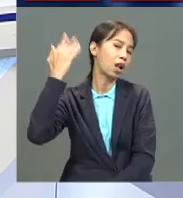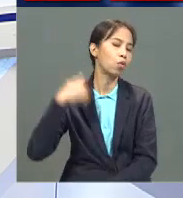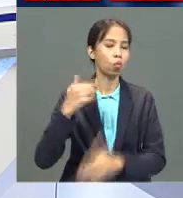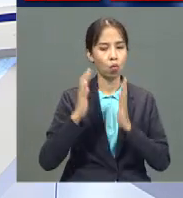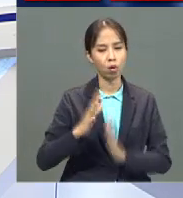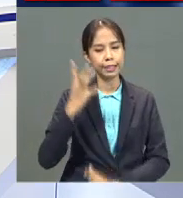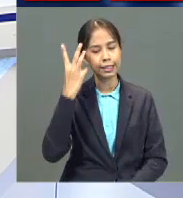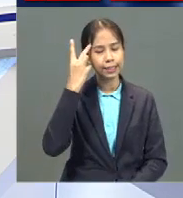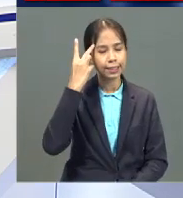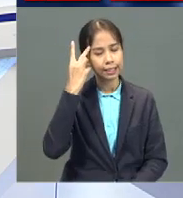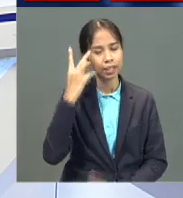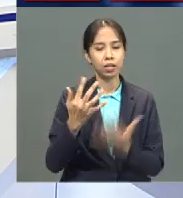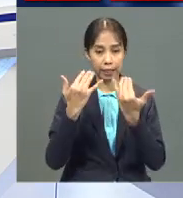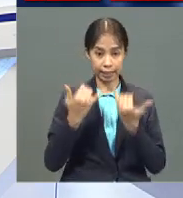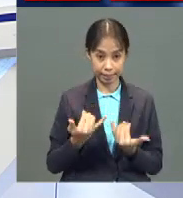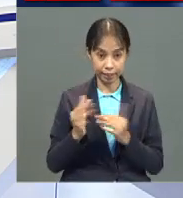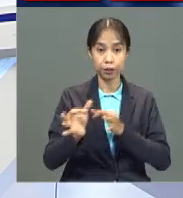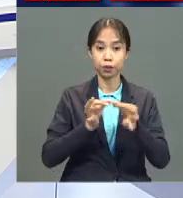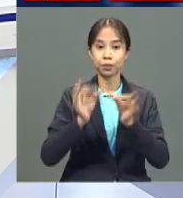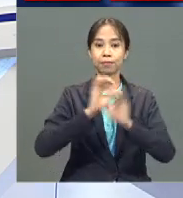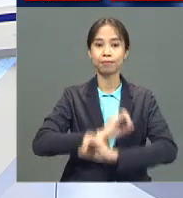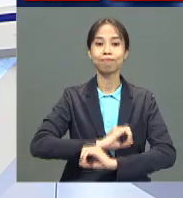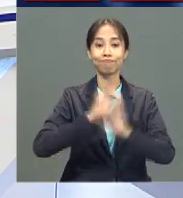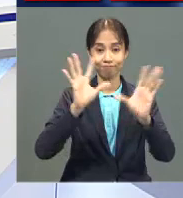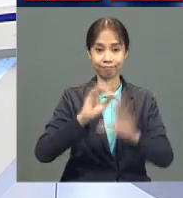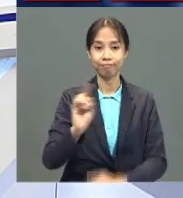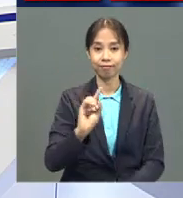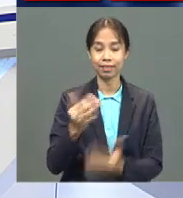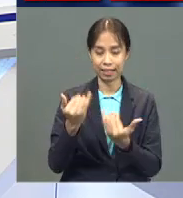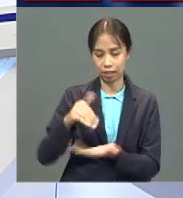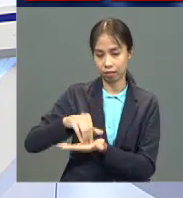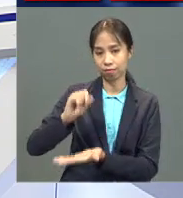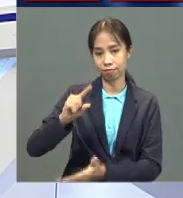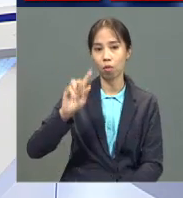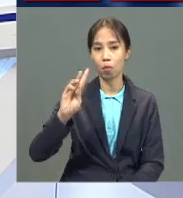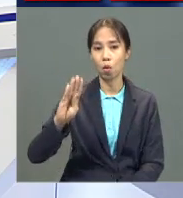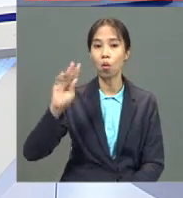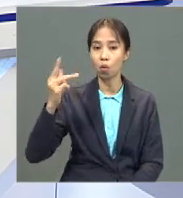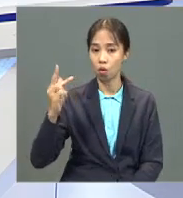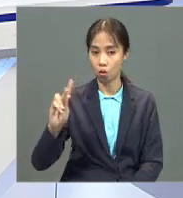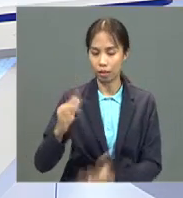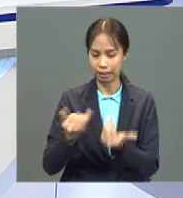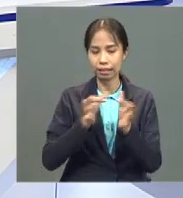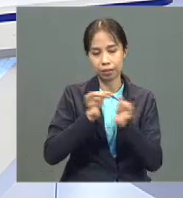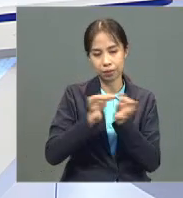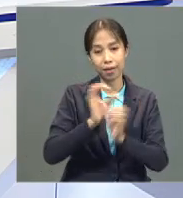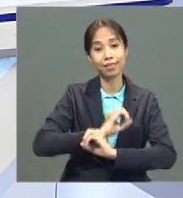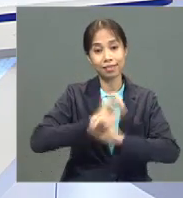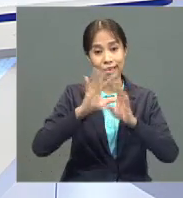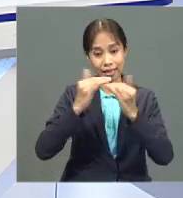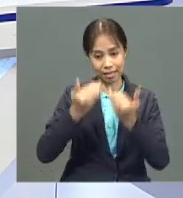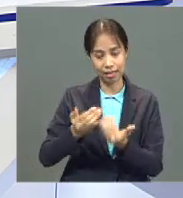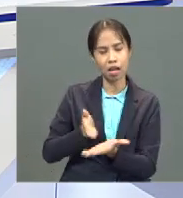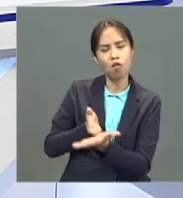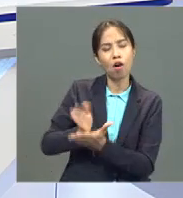นกังวลใจวันนี้เพื่อให้เกิดความชัดเจนมากยิ่งขึ้นนอกจากในส่วนของสบคที่จะมาชี้แจงความชัดเจนแล้วนะคะในส่วนของกองทัพ